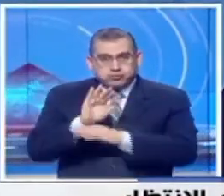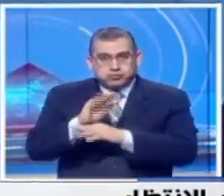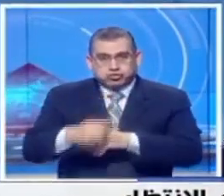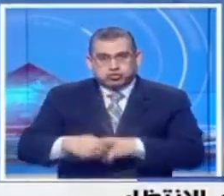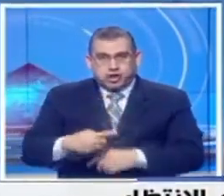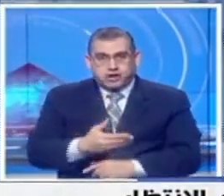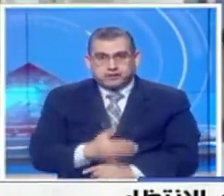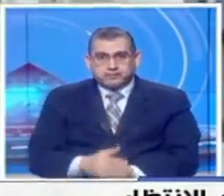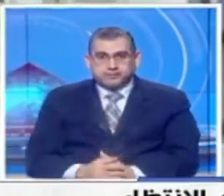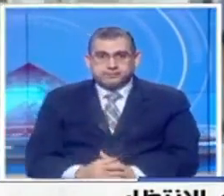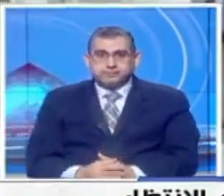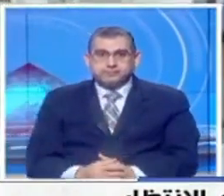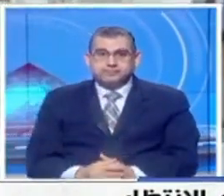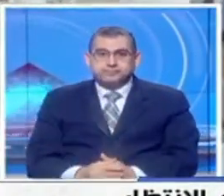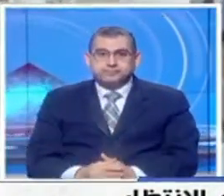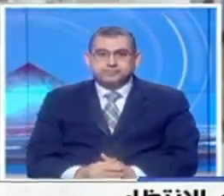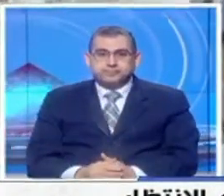لهم.